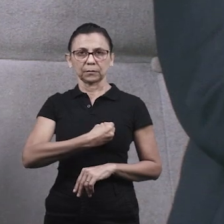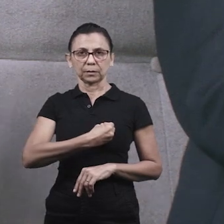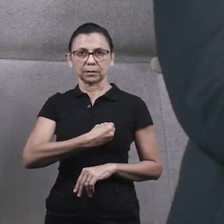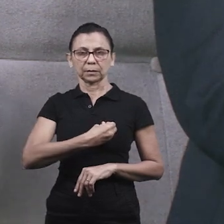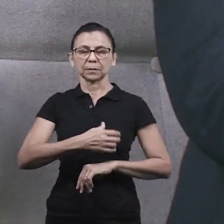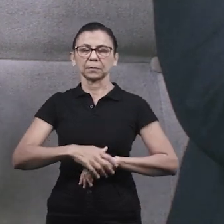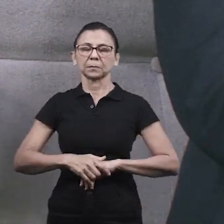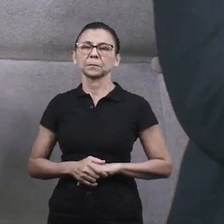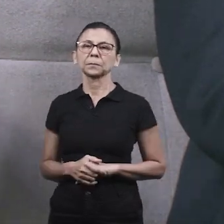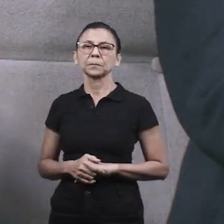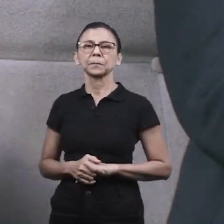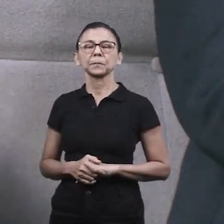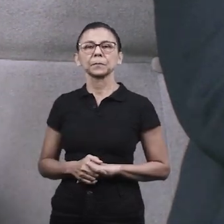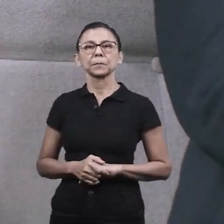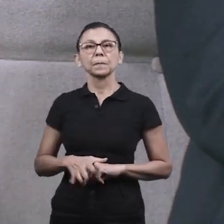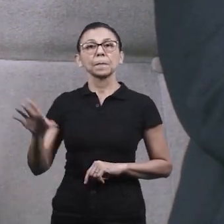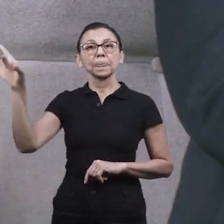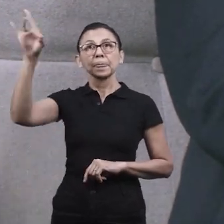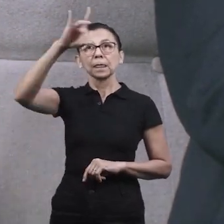a inspiré cette parole.